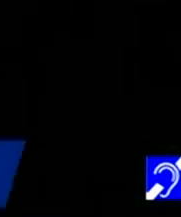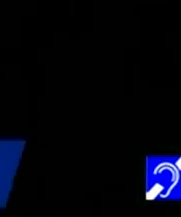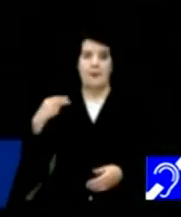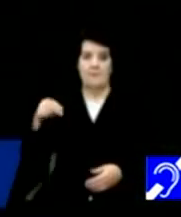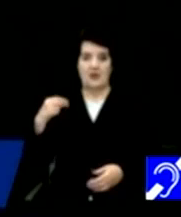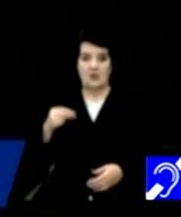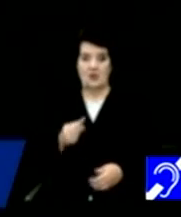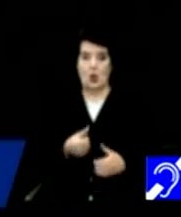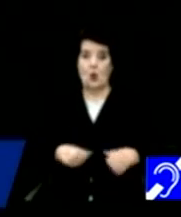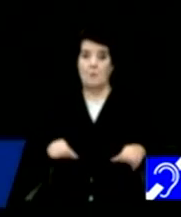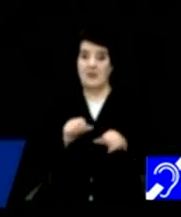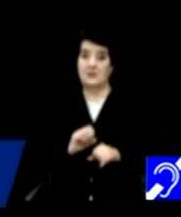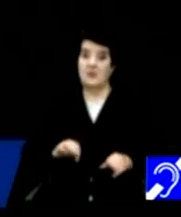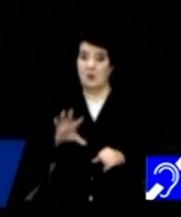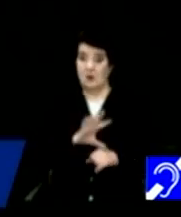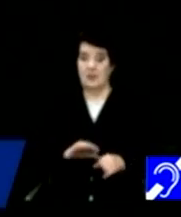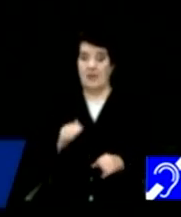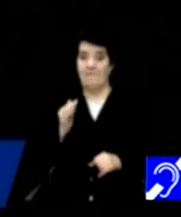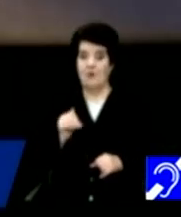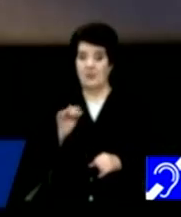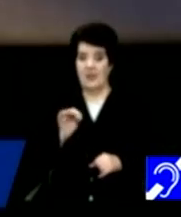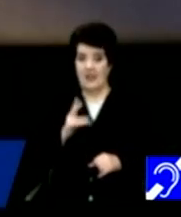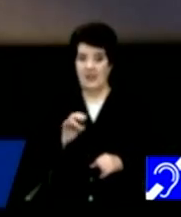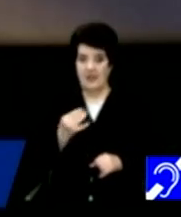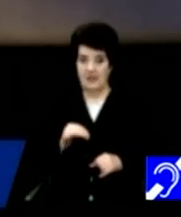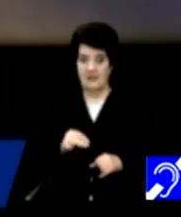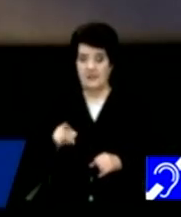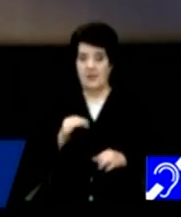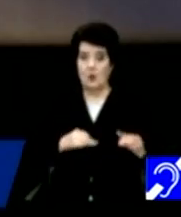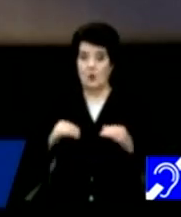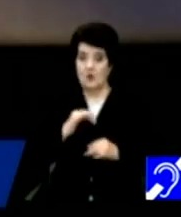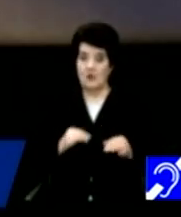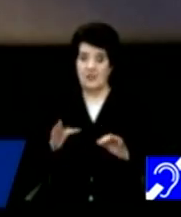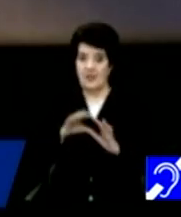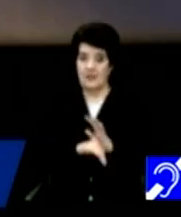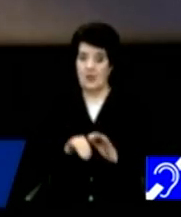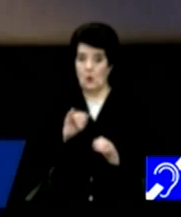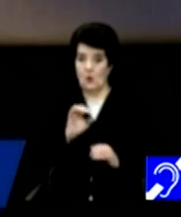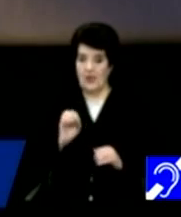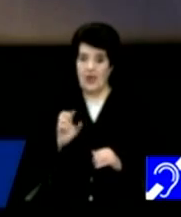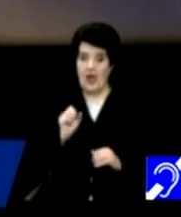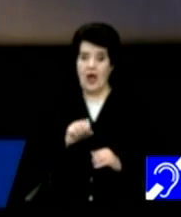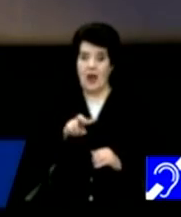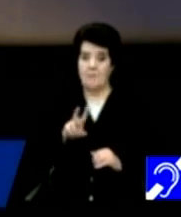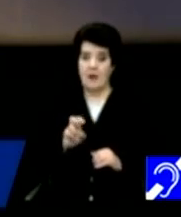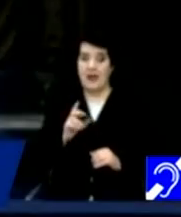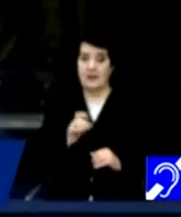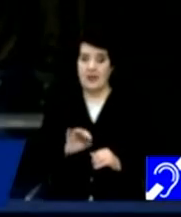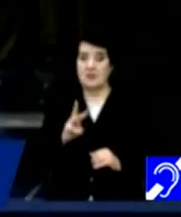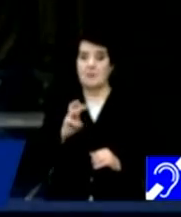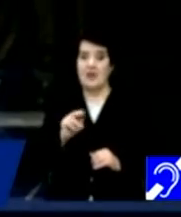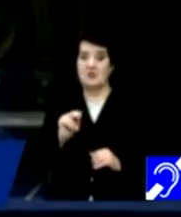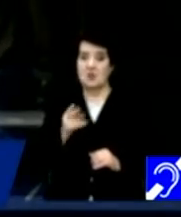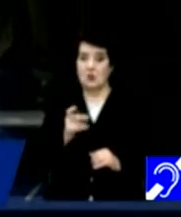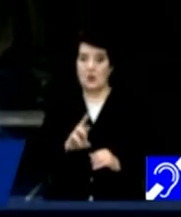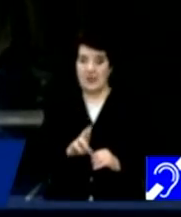Președintele Comisiei Europene, Ursula von der Leyen, a declarat că negocierile de aderare la UE cu Albania și Macedonia de Nord trebuie să înceapă